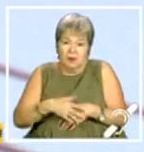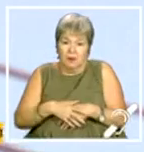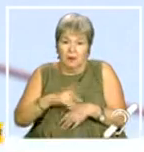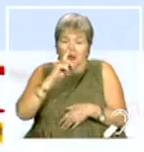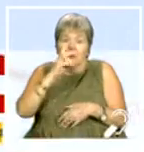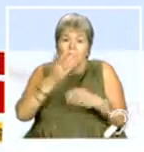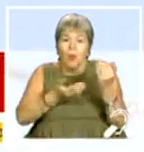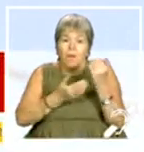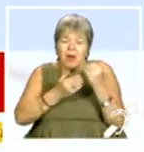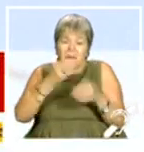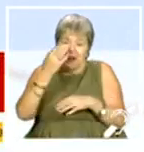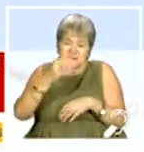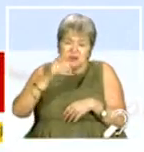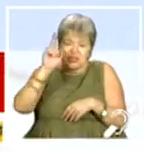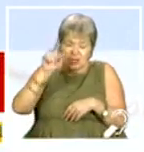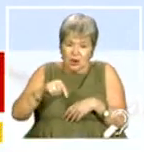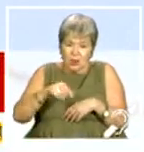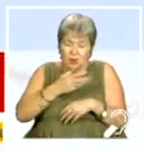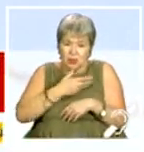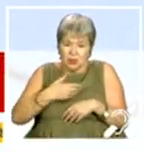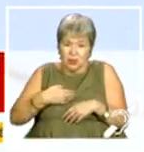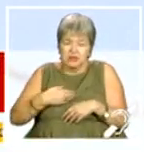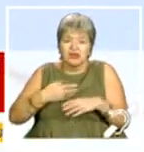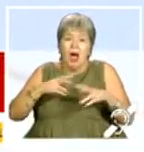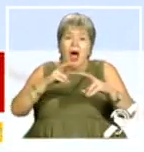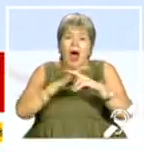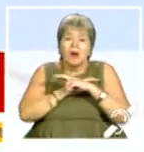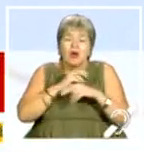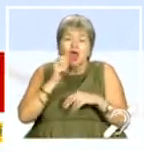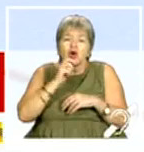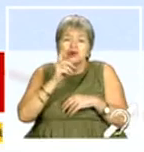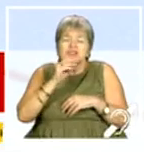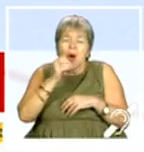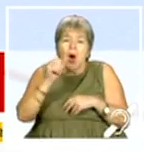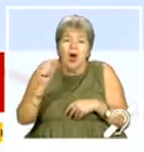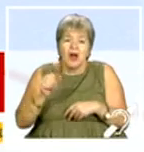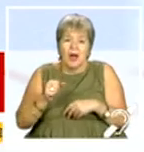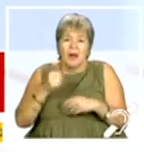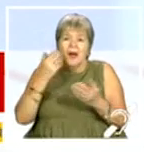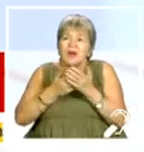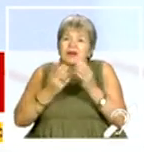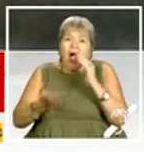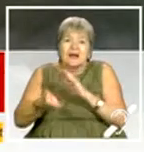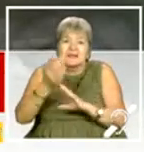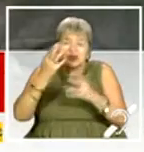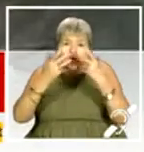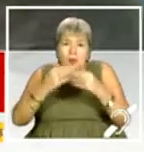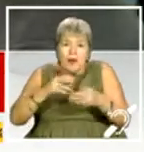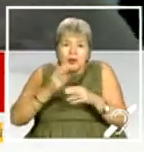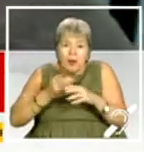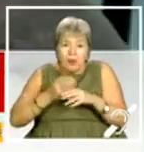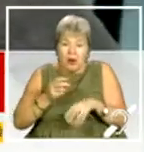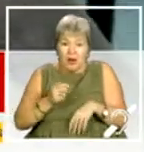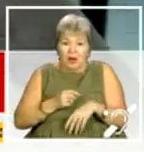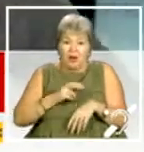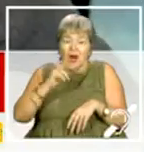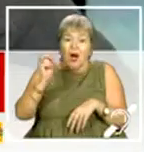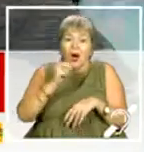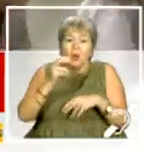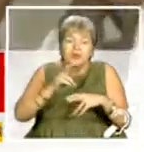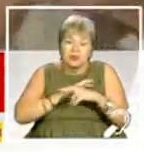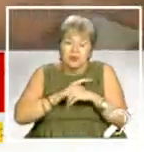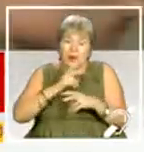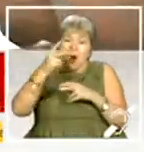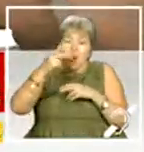Un bebeluș de doar 10 luni din București a murit de rujolă pe fondul unei creșteri a numărului de infectări. Este al 18-lea deces în